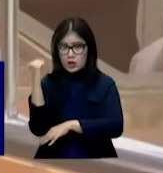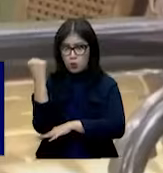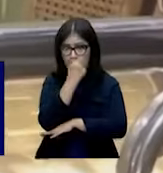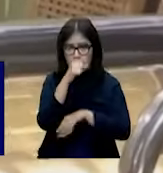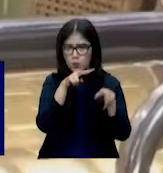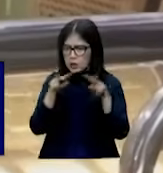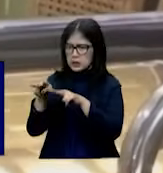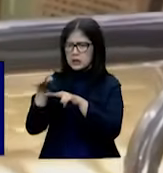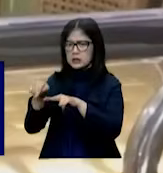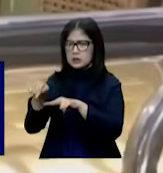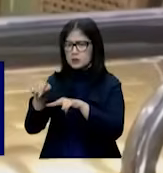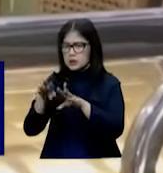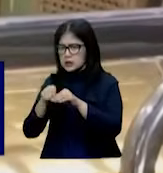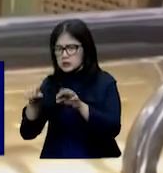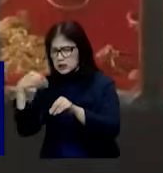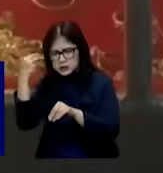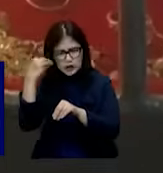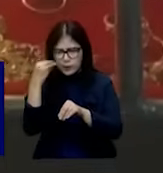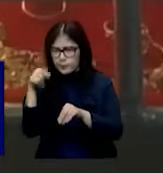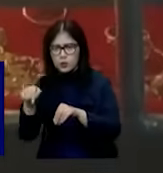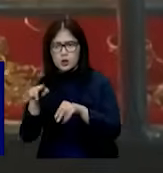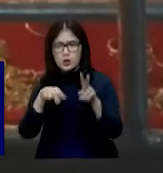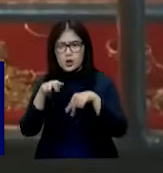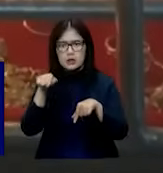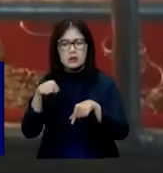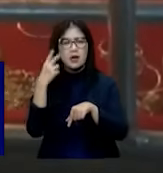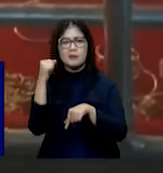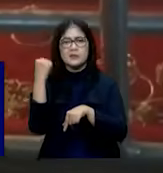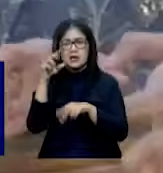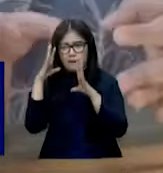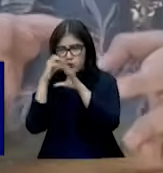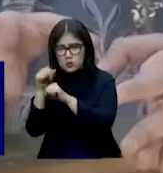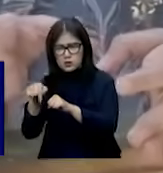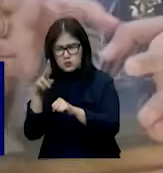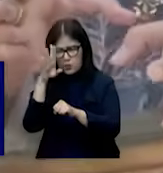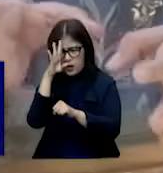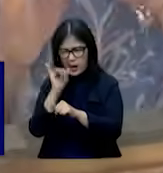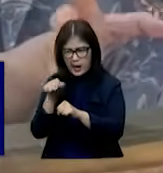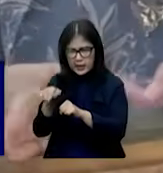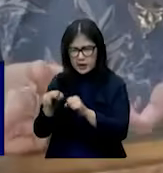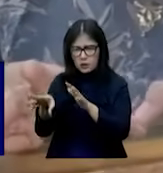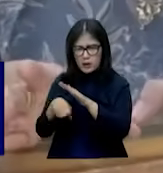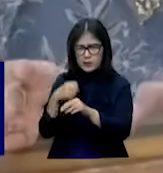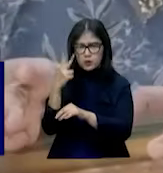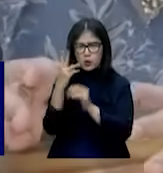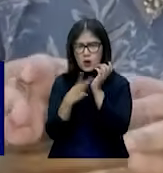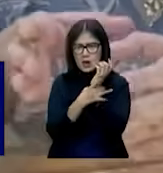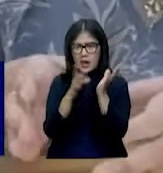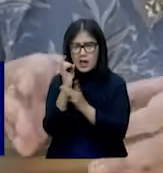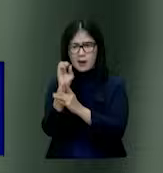sibuk dan tidak fokus pekerja toko. Pemilik toko yang curiga mendapati satu pelaku mengambil dua gelang emas langsung diteriaki.